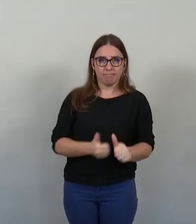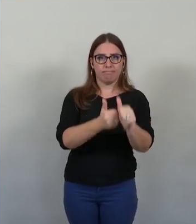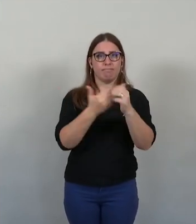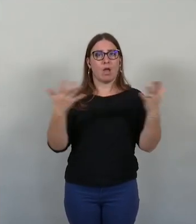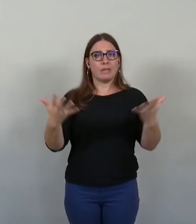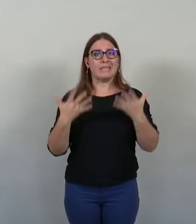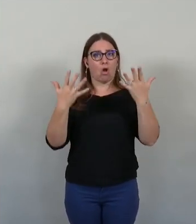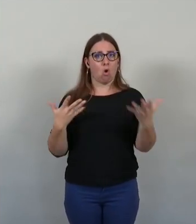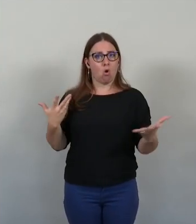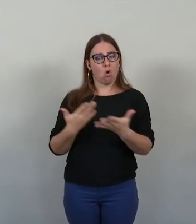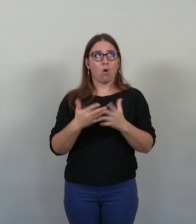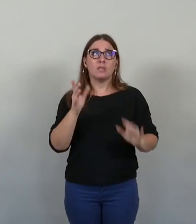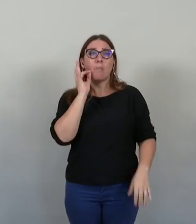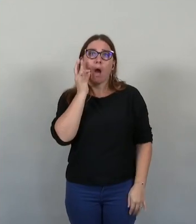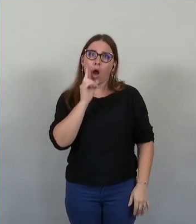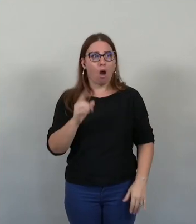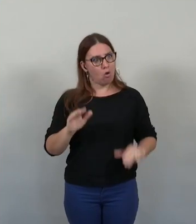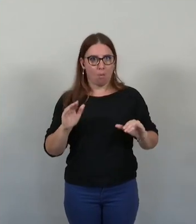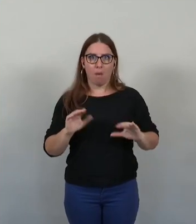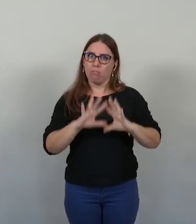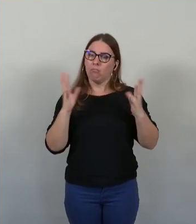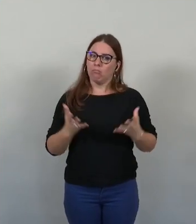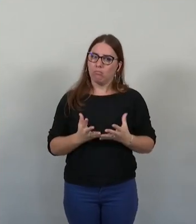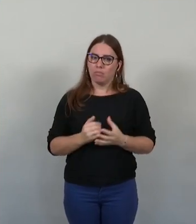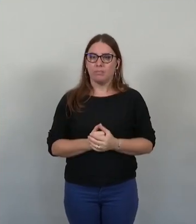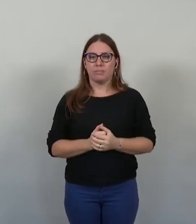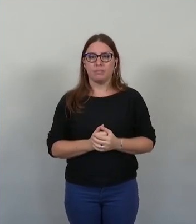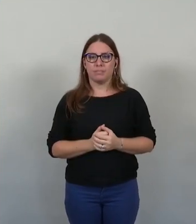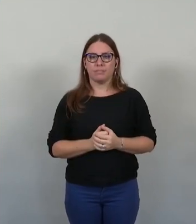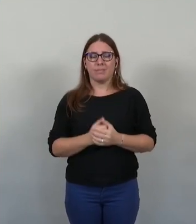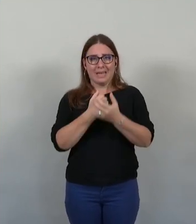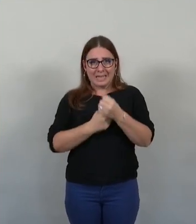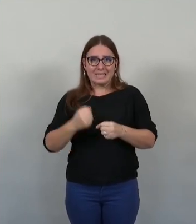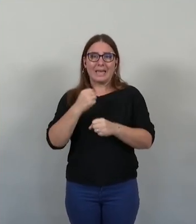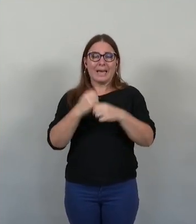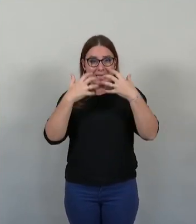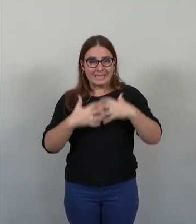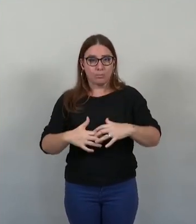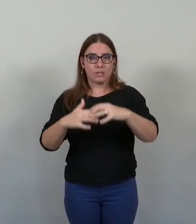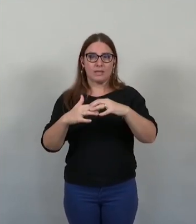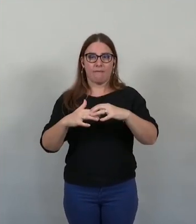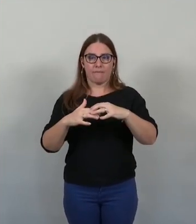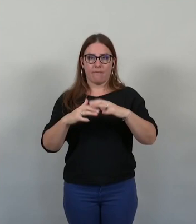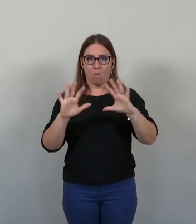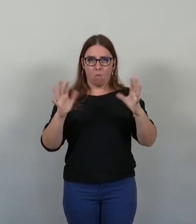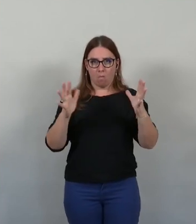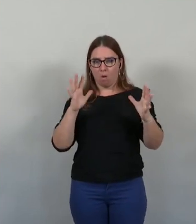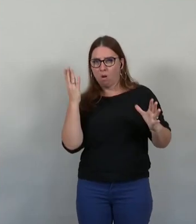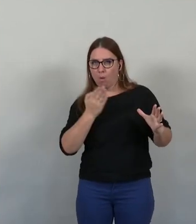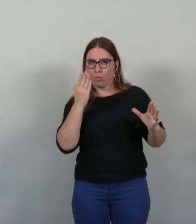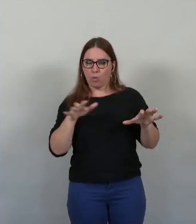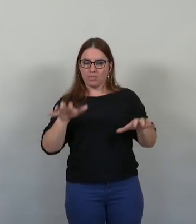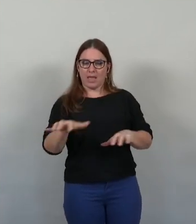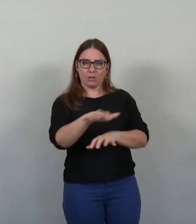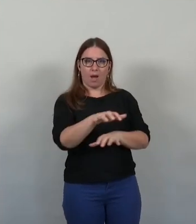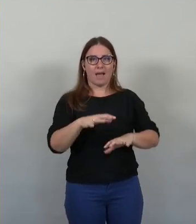semble que c'est pas non plus anecdotique euh après c'est la construction même de ce dispositif qui nous oblige à identifier un territoire je vous